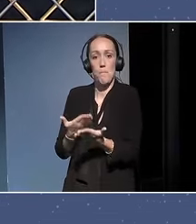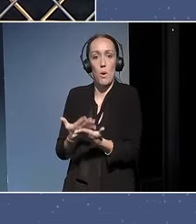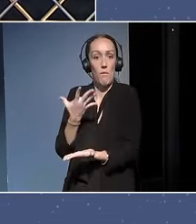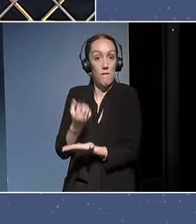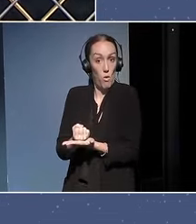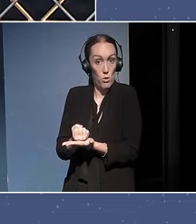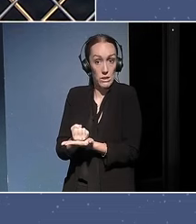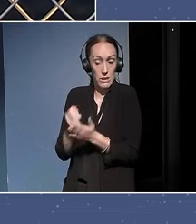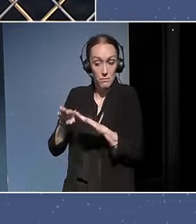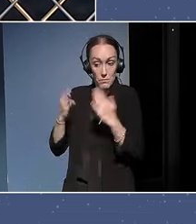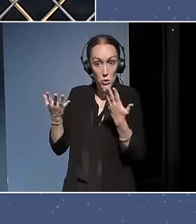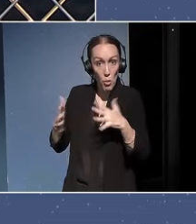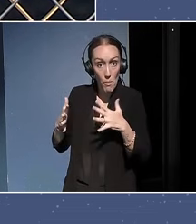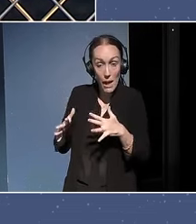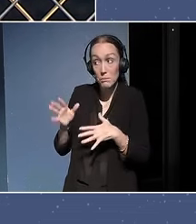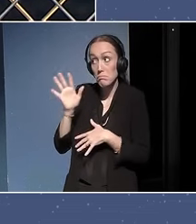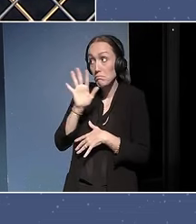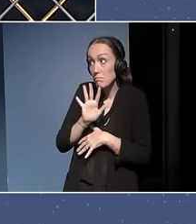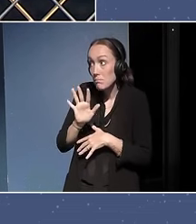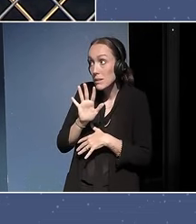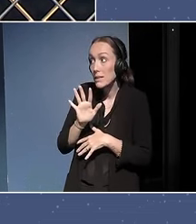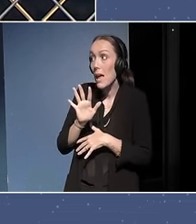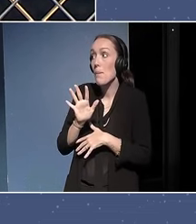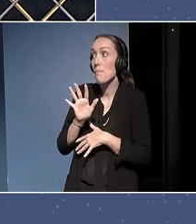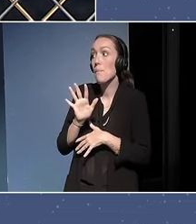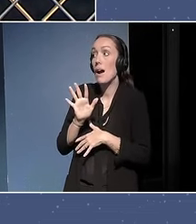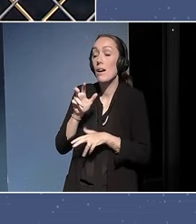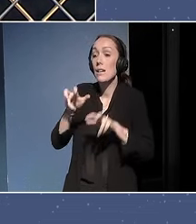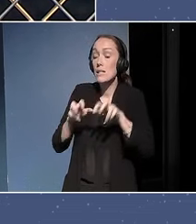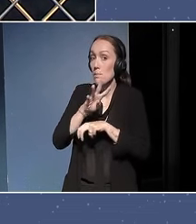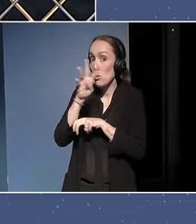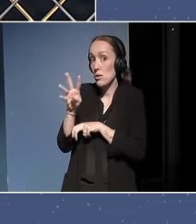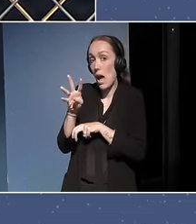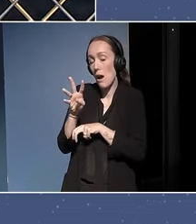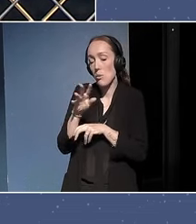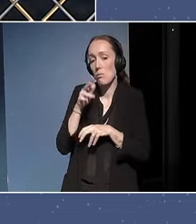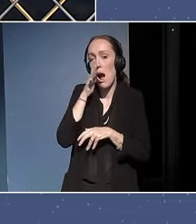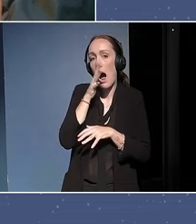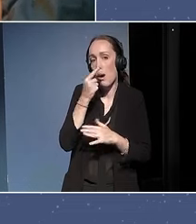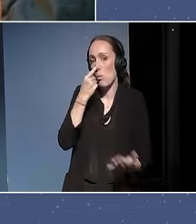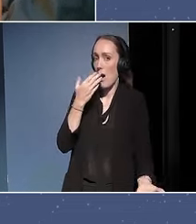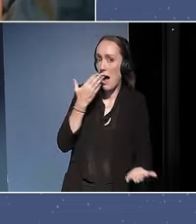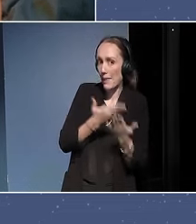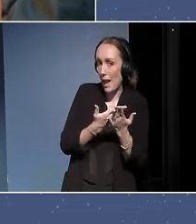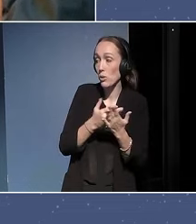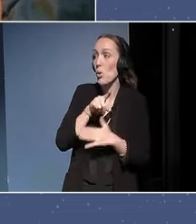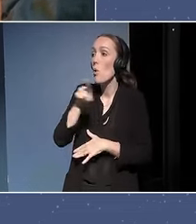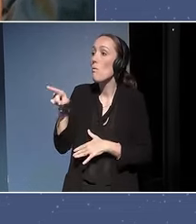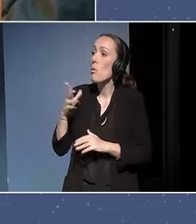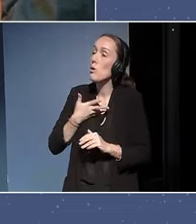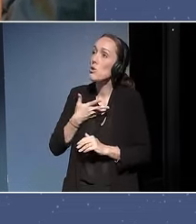avete scoperto sembra che lo spinosauro sia un animale prettamente acquatico giusto Ma avete qualche prova